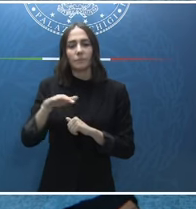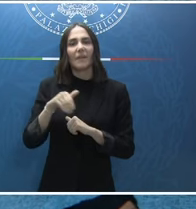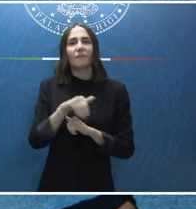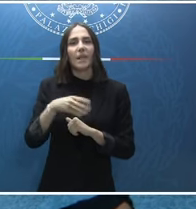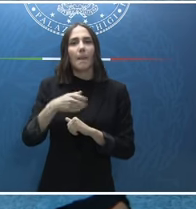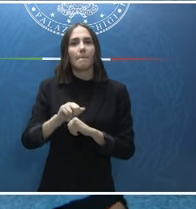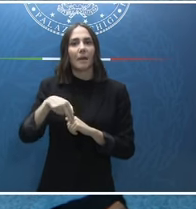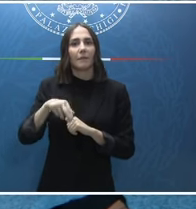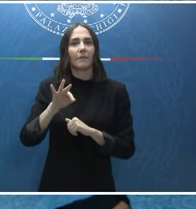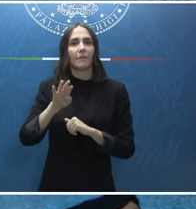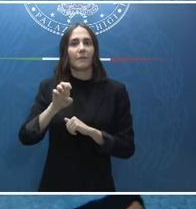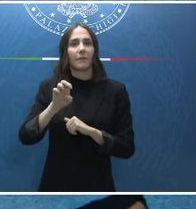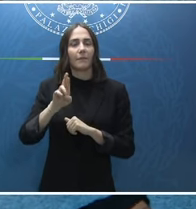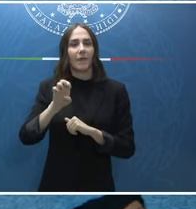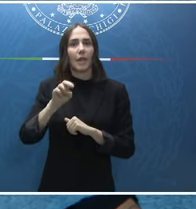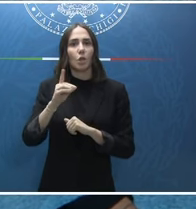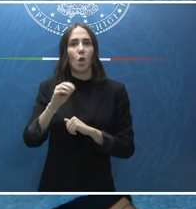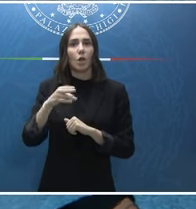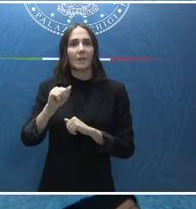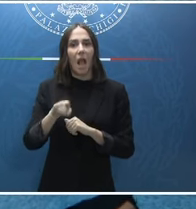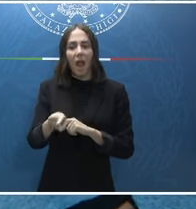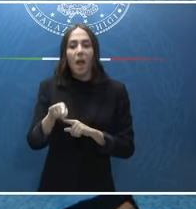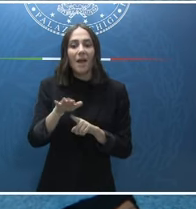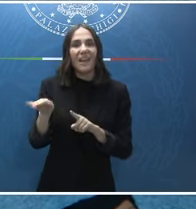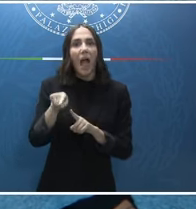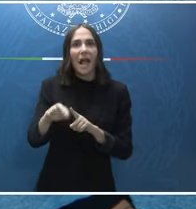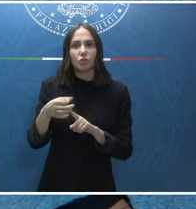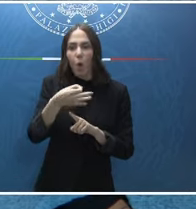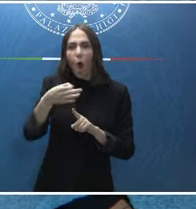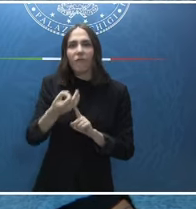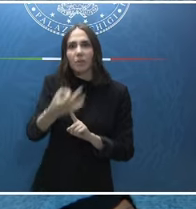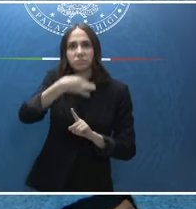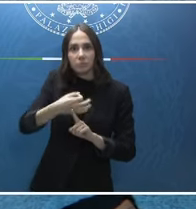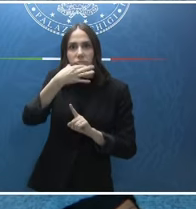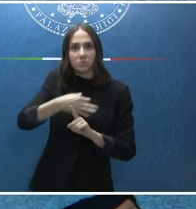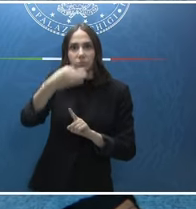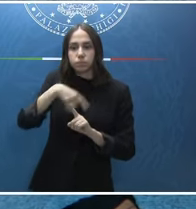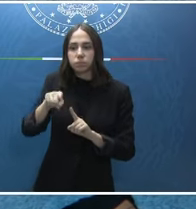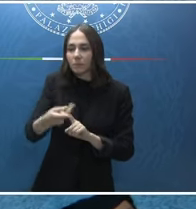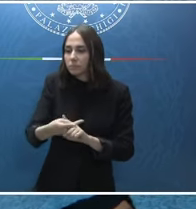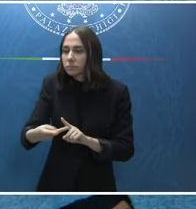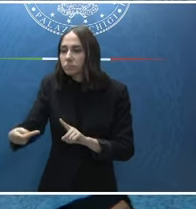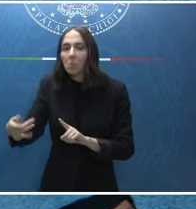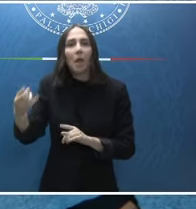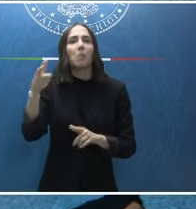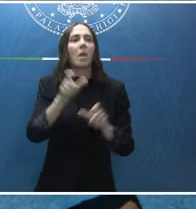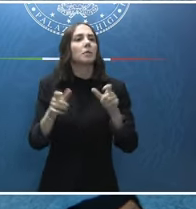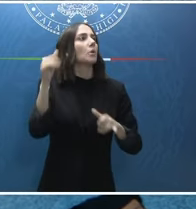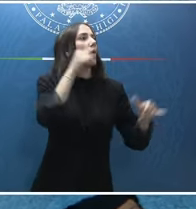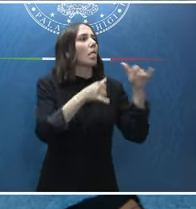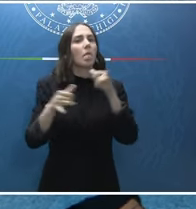Manfredonia, un ragazzo ha ingerito degli ovuli, è morto lì, nella totale indifferenza. Non